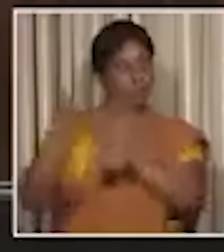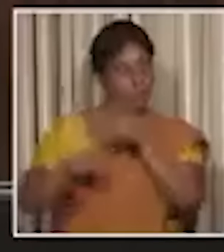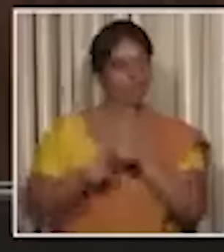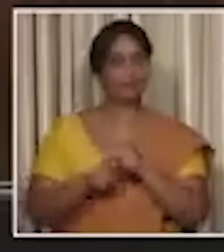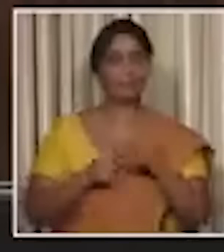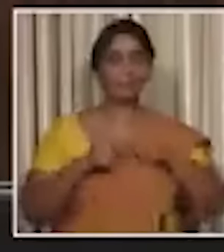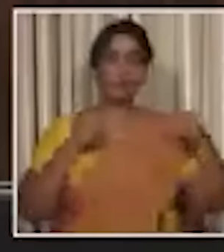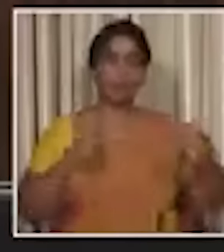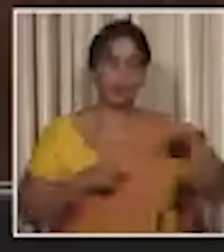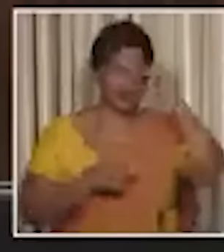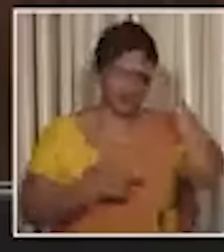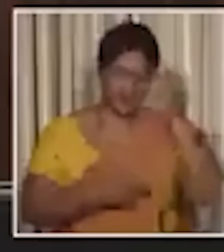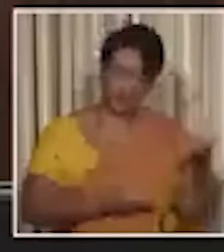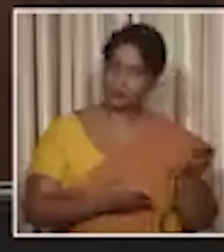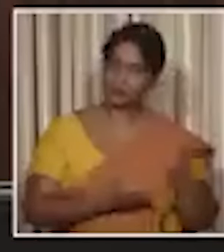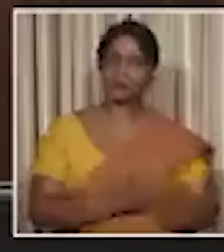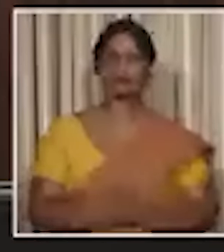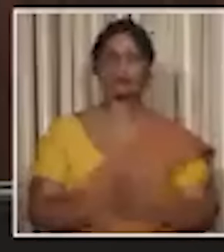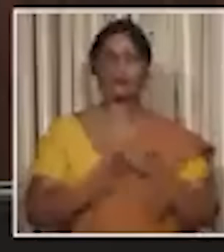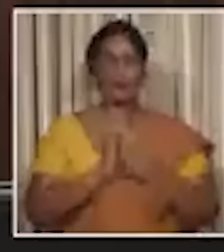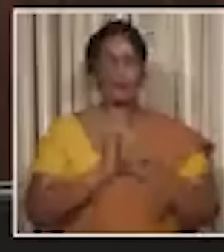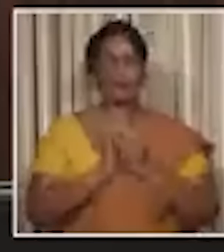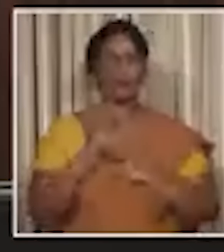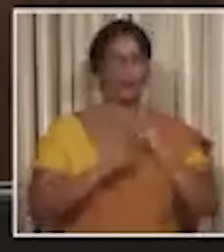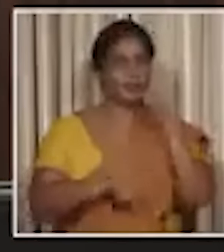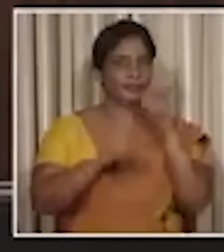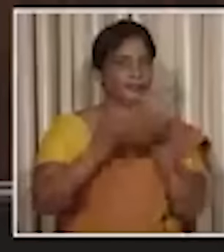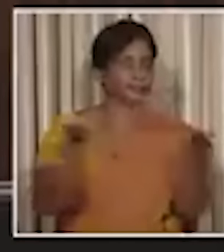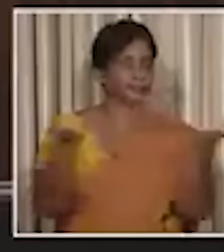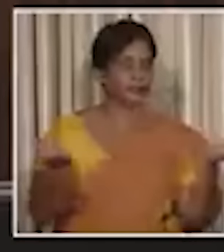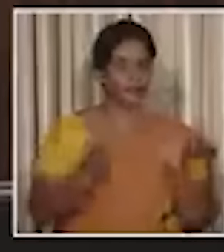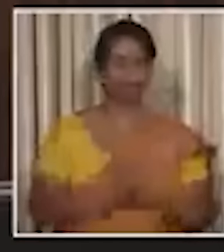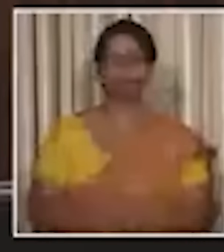இந்த சபாபீடத்துக்குள்ளும் இந்த சபாபீடத்துக்கு